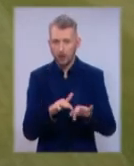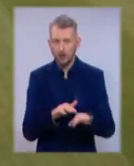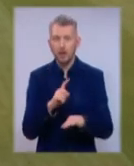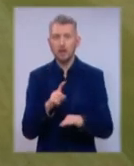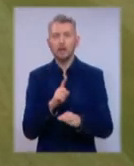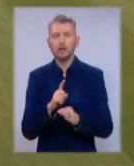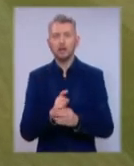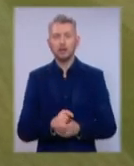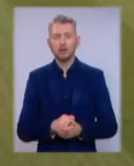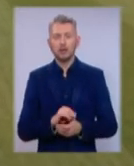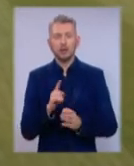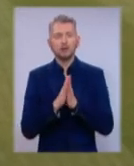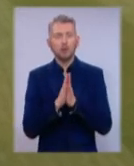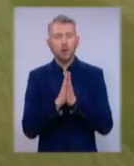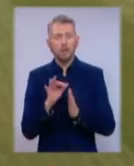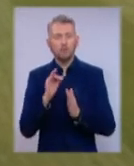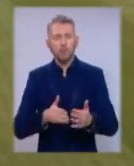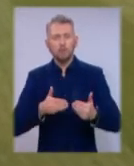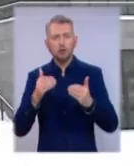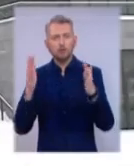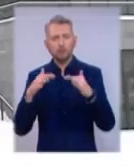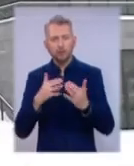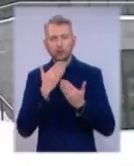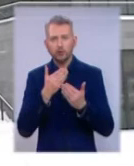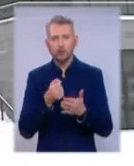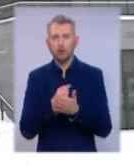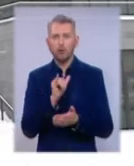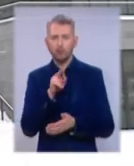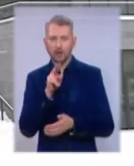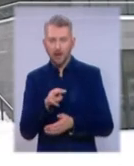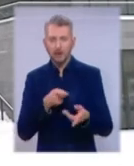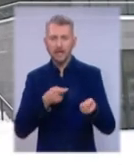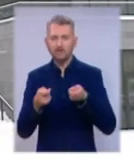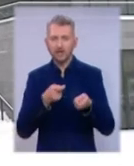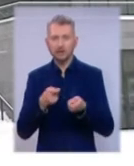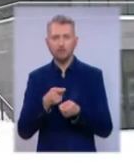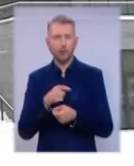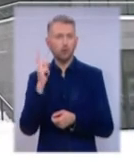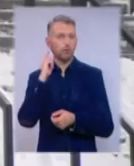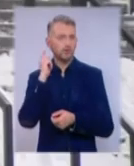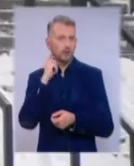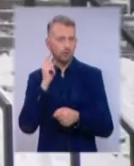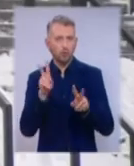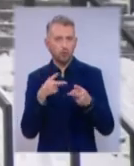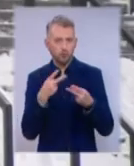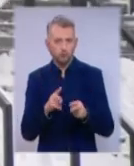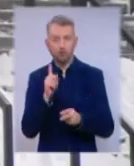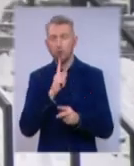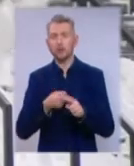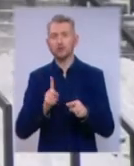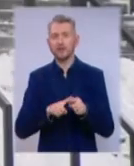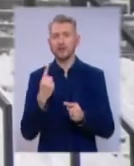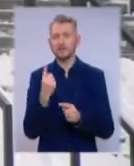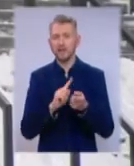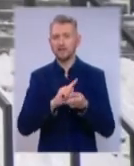снігопад. І з проханням про перенос матчу звернулося до УПЛ керівництво Кропивницького клубу. Поки що це єдина